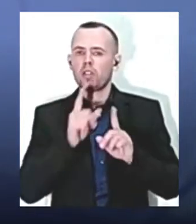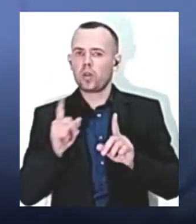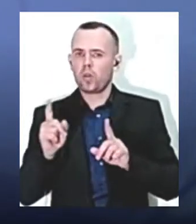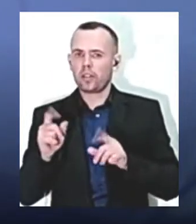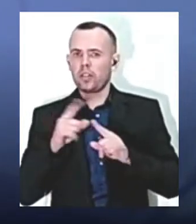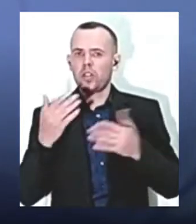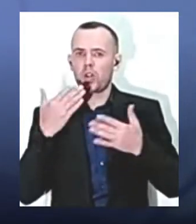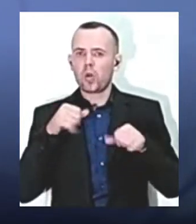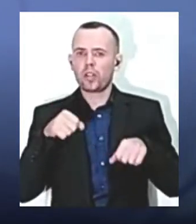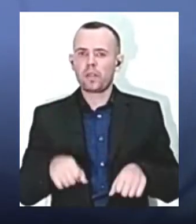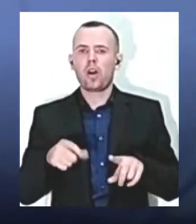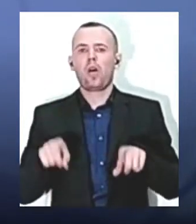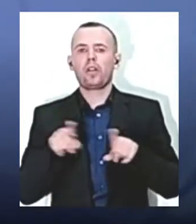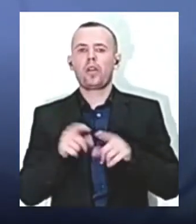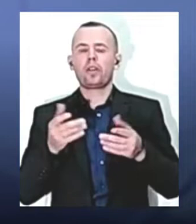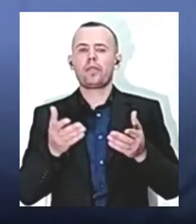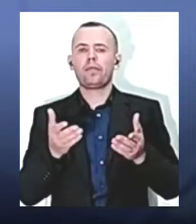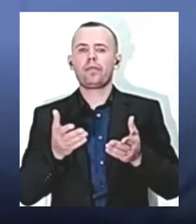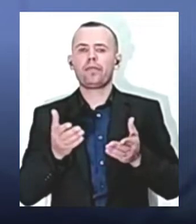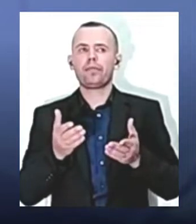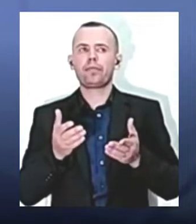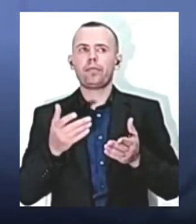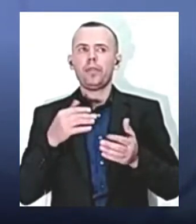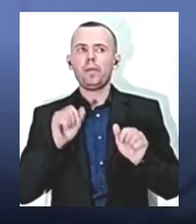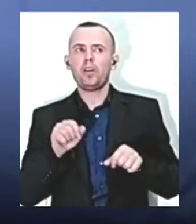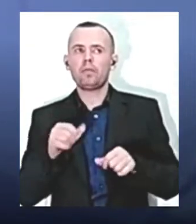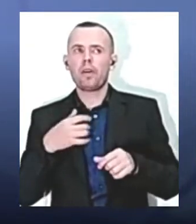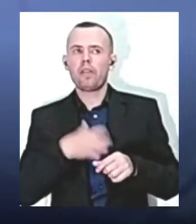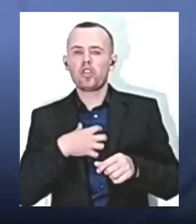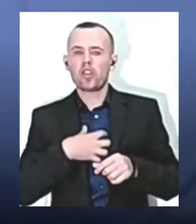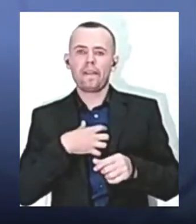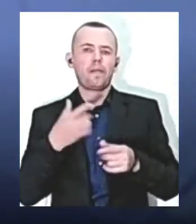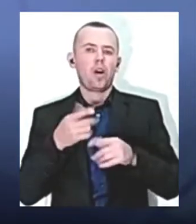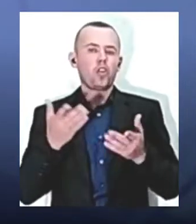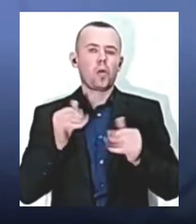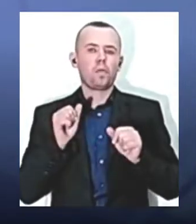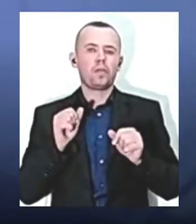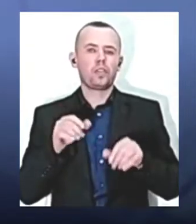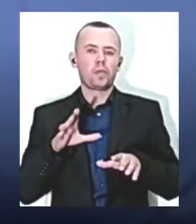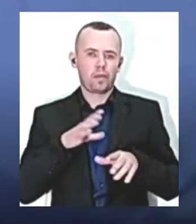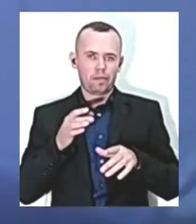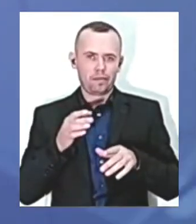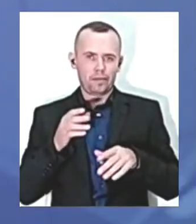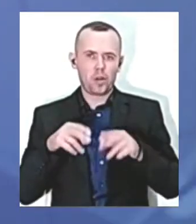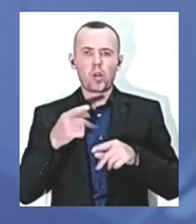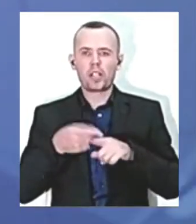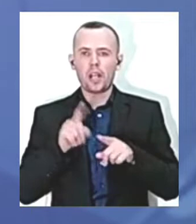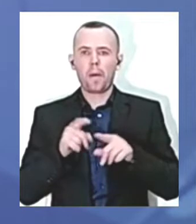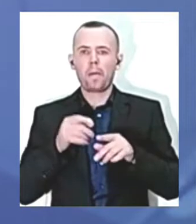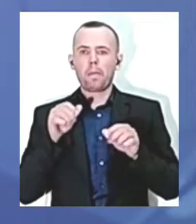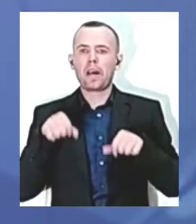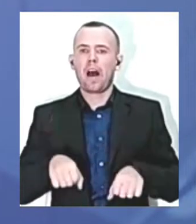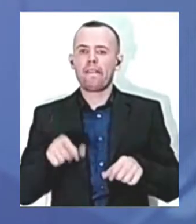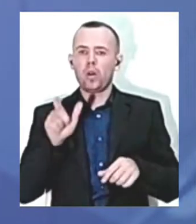які цінності для них є важливими, адже це те, власне, на чому будується вся концепція прав людини. Угу. І, наприклад, для нас,